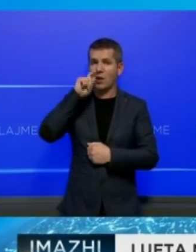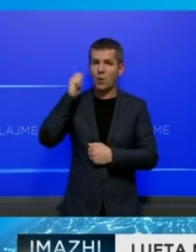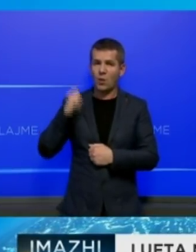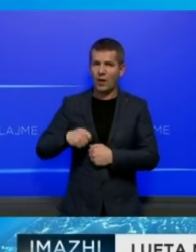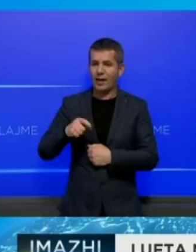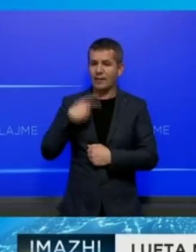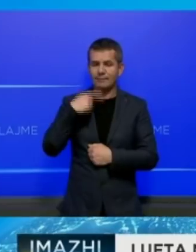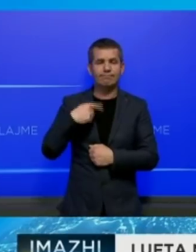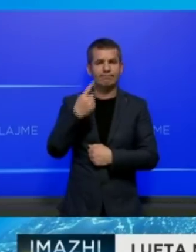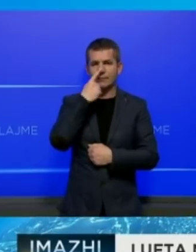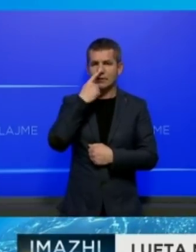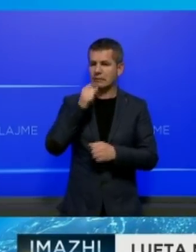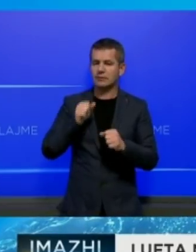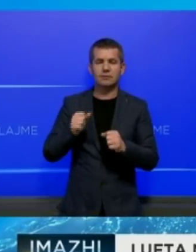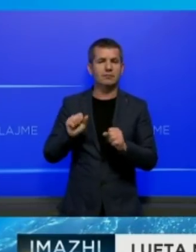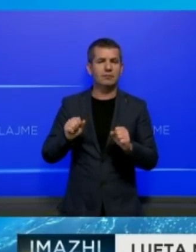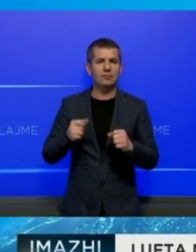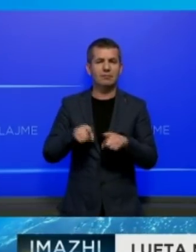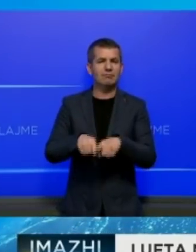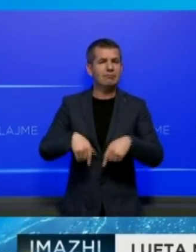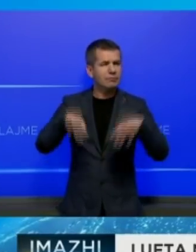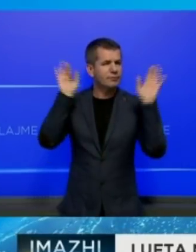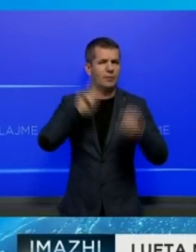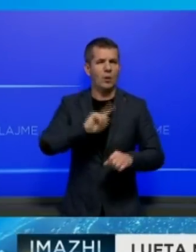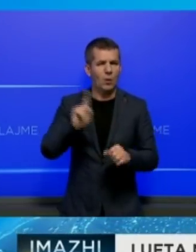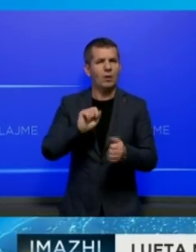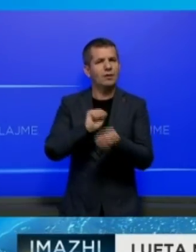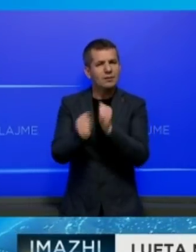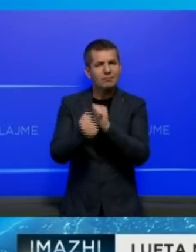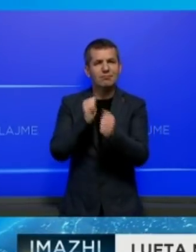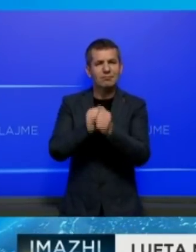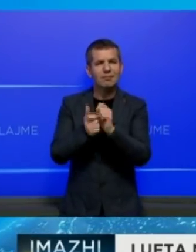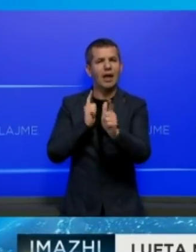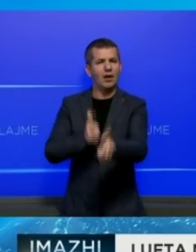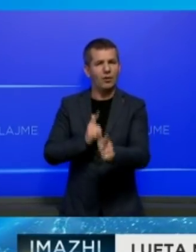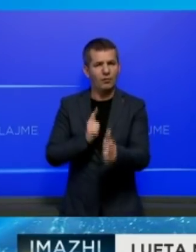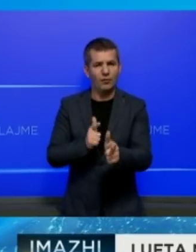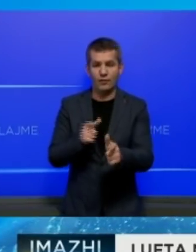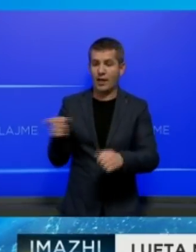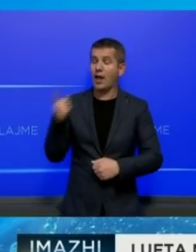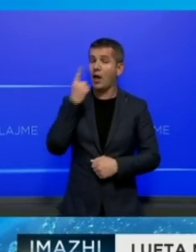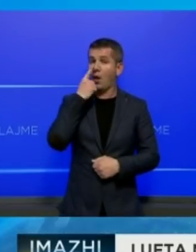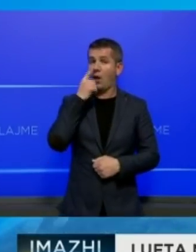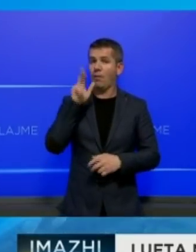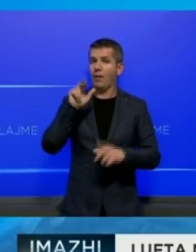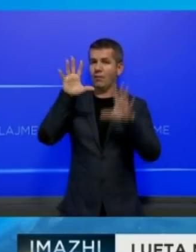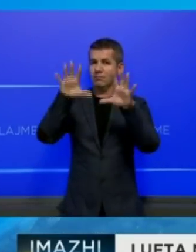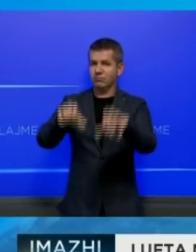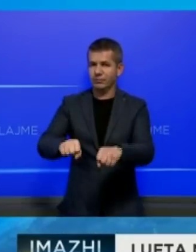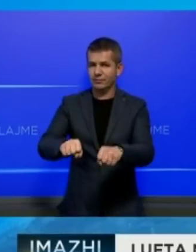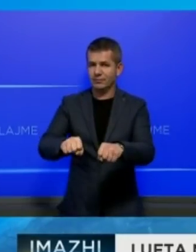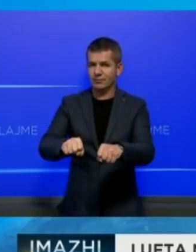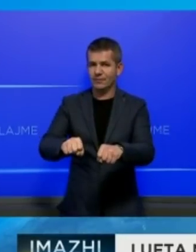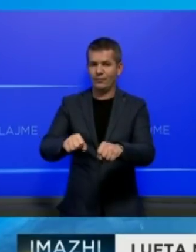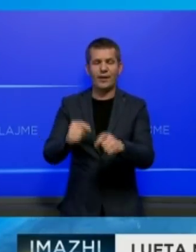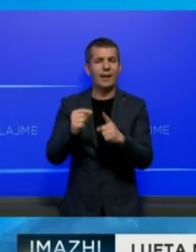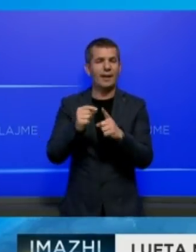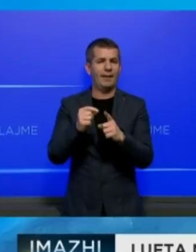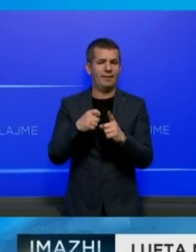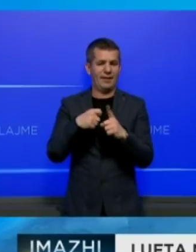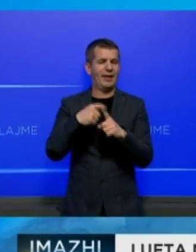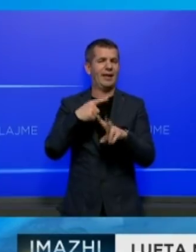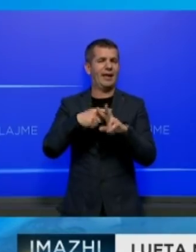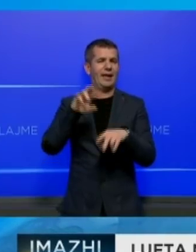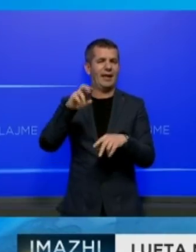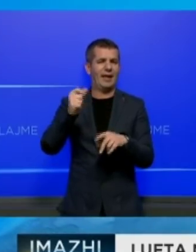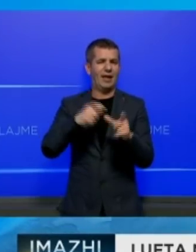ushtria nuk do ta lejon dorëzimin e qytetit. E forcat ruse kanë marrë kontrollin e qytetit port jugor të Khersonit, thonë zyrtarët